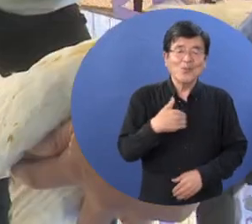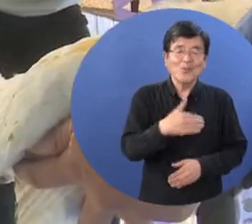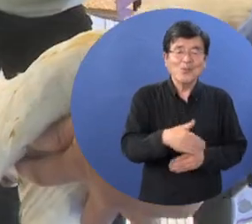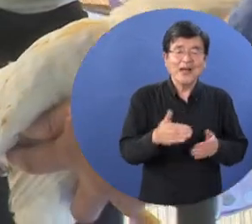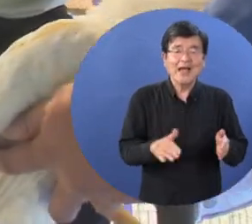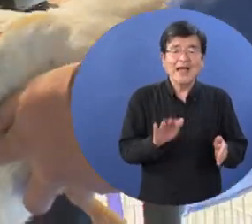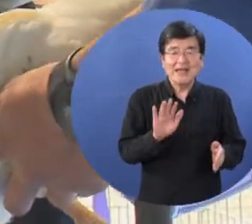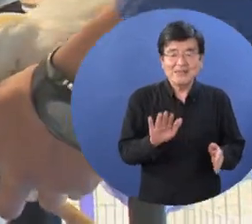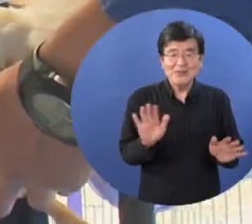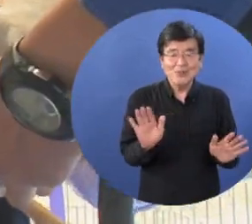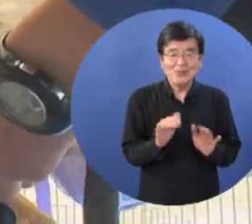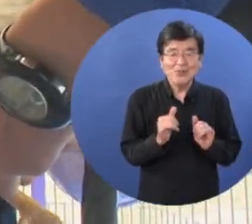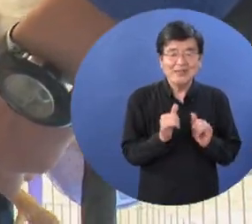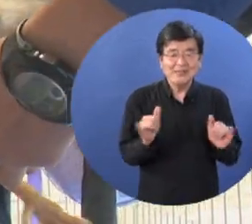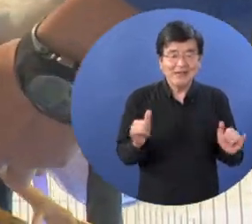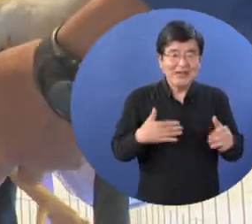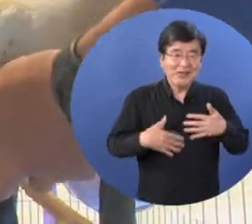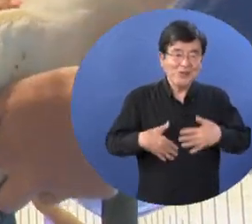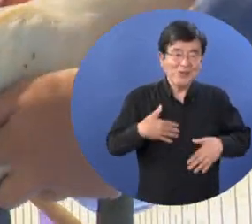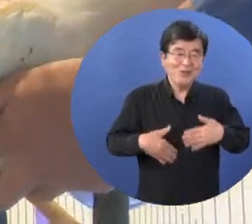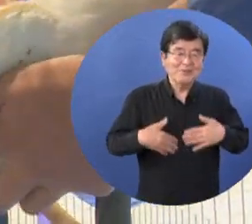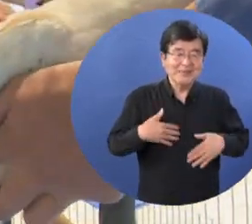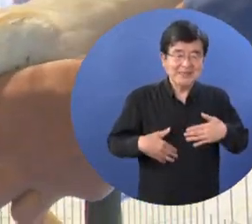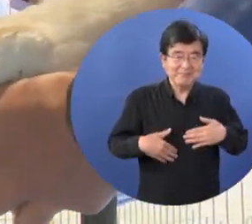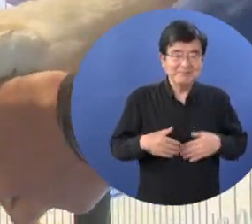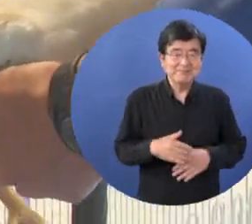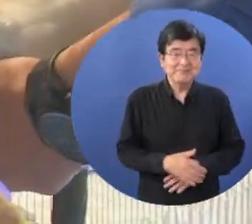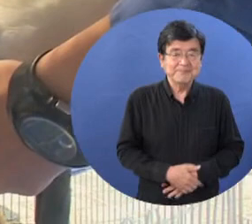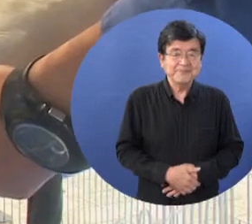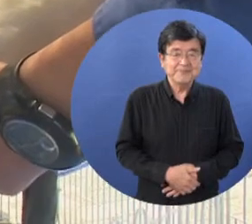が動物との触れ合いを楽しんでいました。